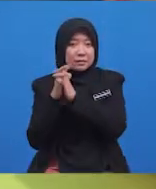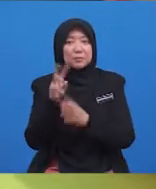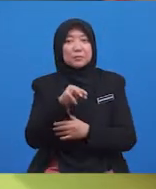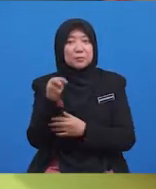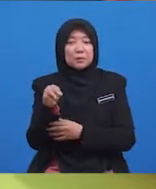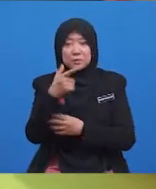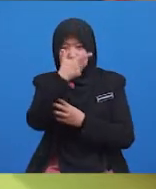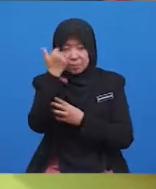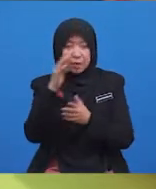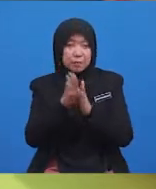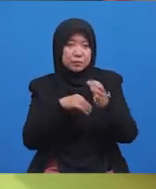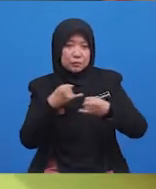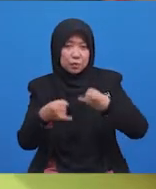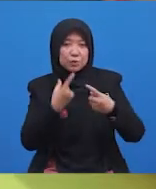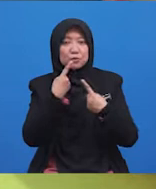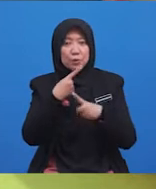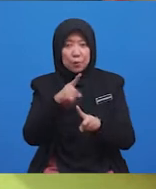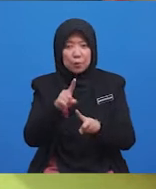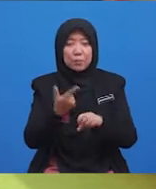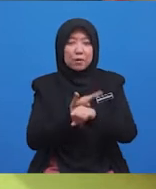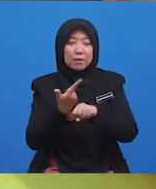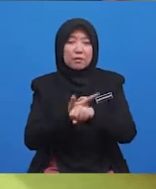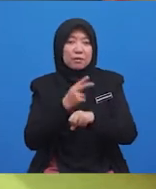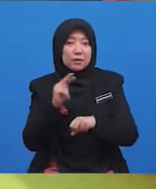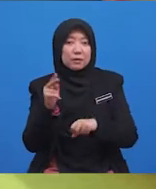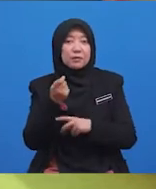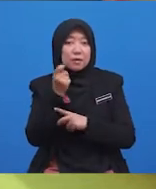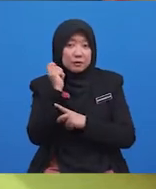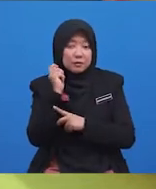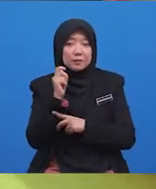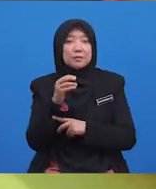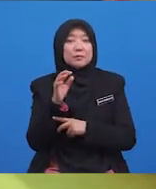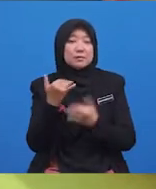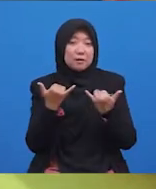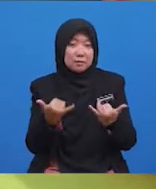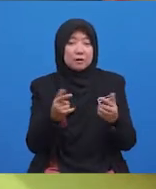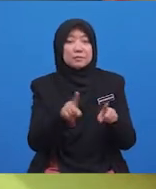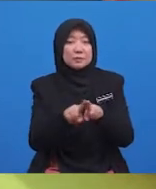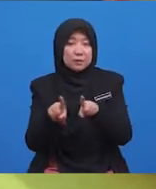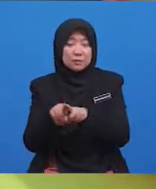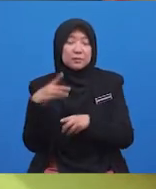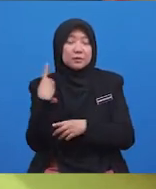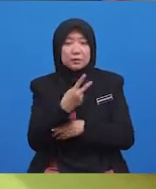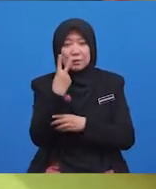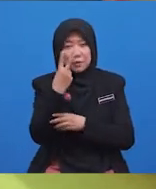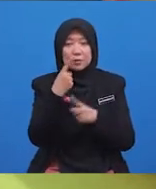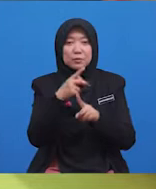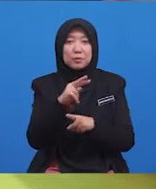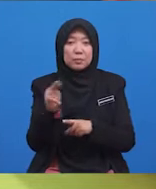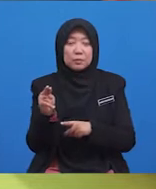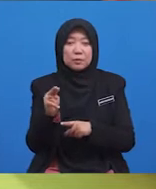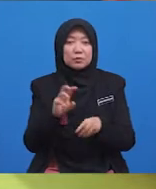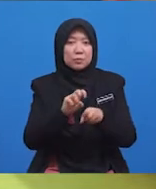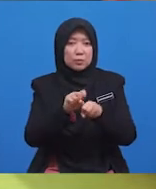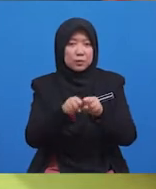murid kerana berjaya menjawab latihan yang cikgu sediakan. Marilah kita sama-sama menyemak jawapan bagi memastikan murid-murid